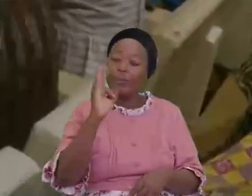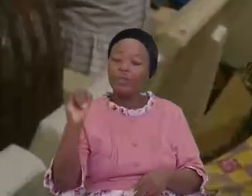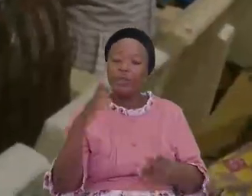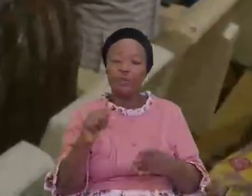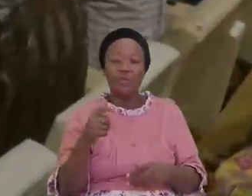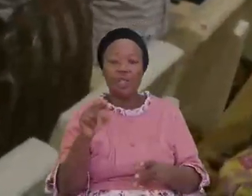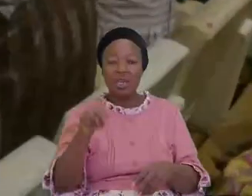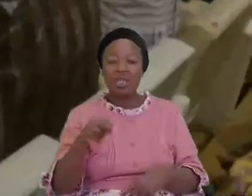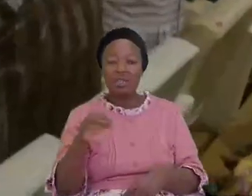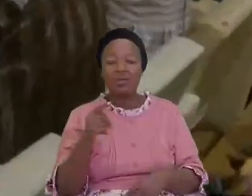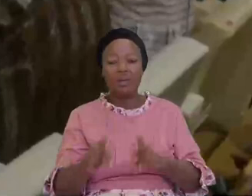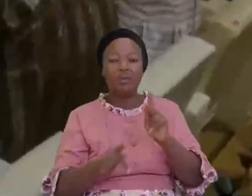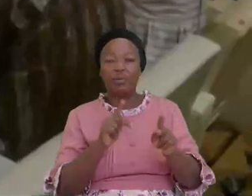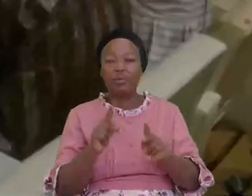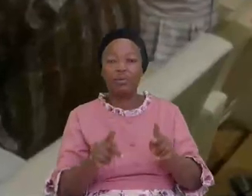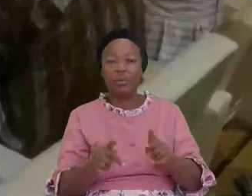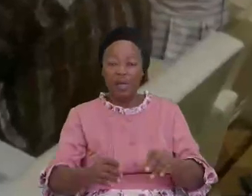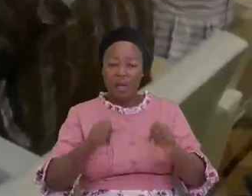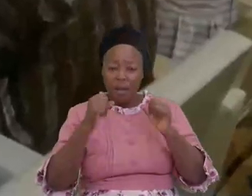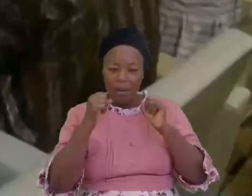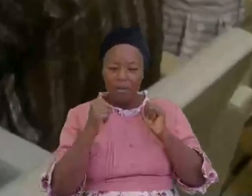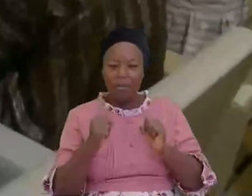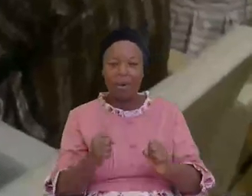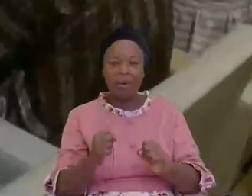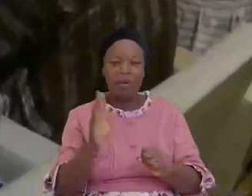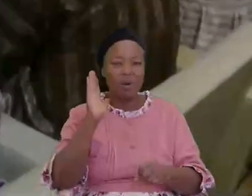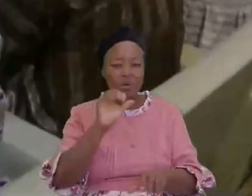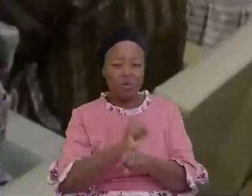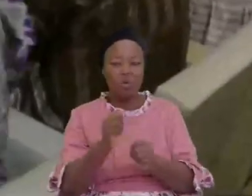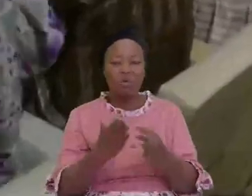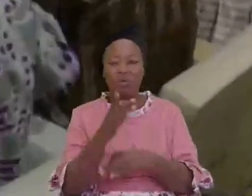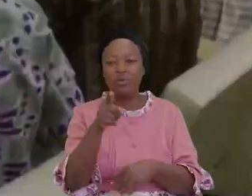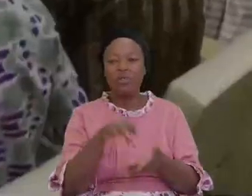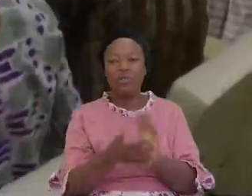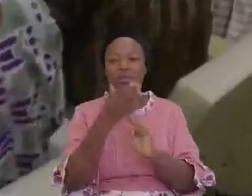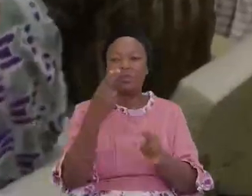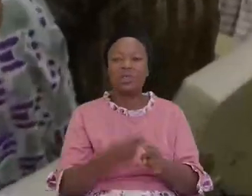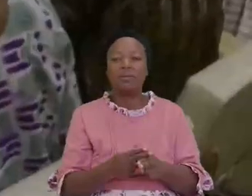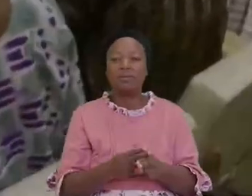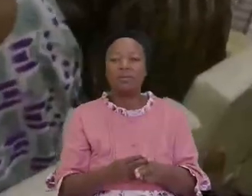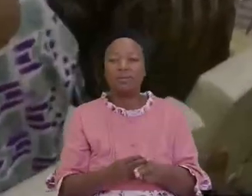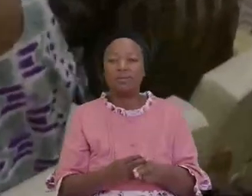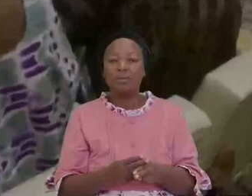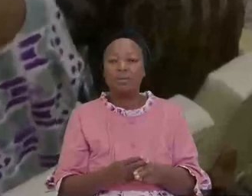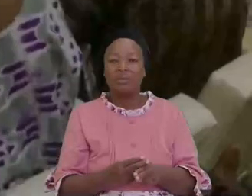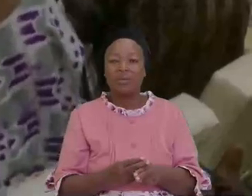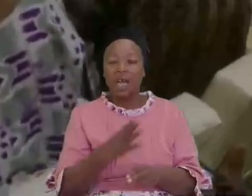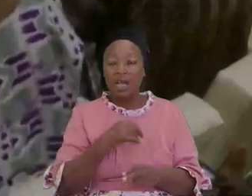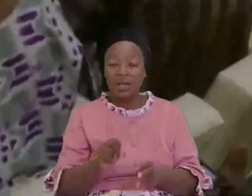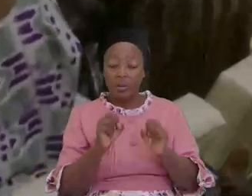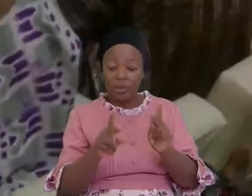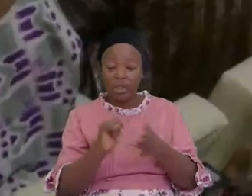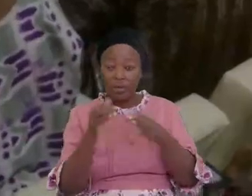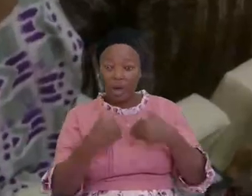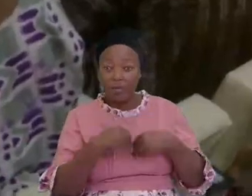tu pourvois aux besoins du peuple. La puissance agira à travers toi. Et l'opportunité